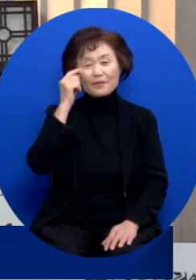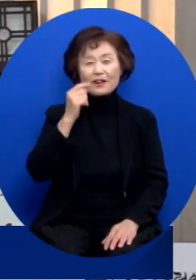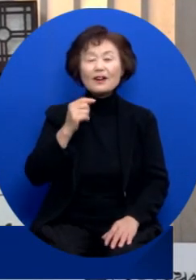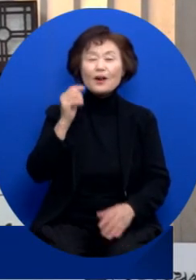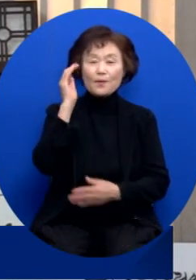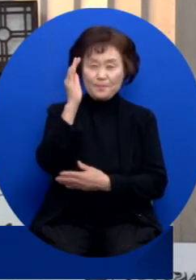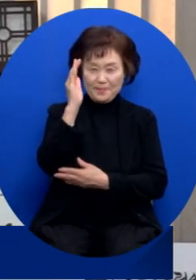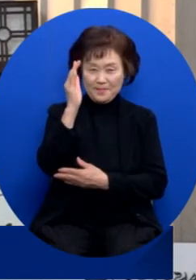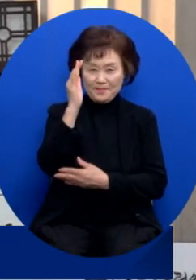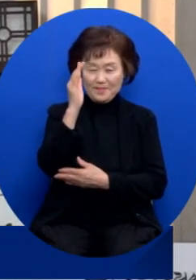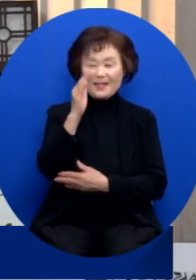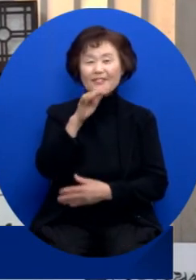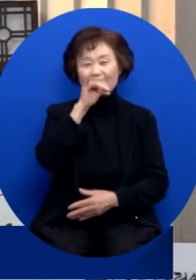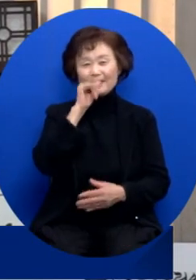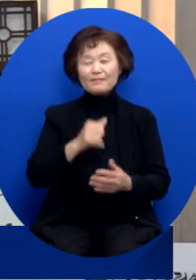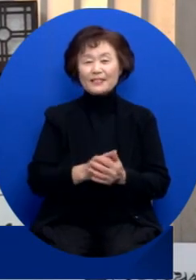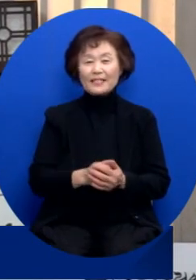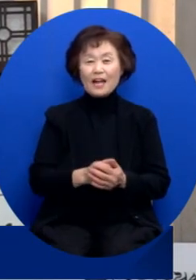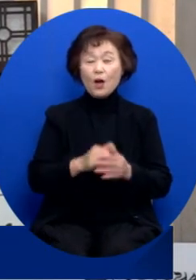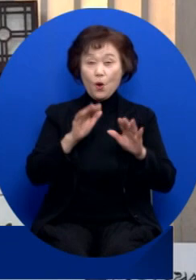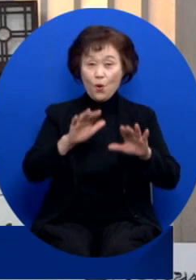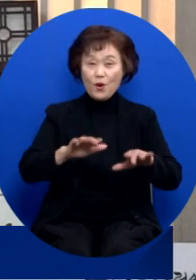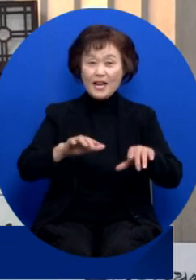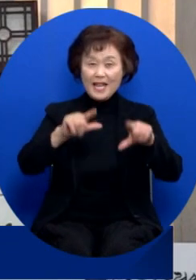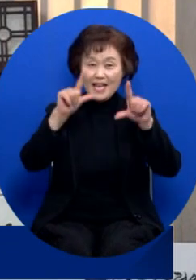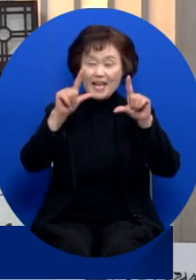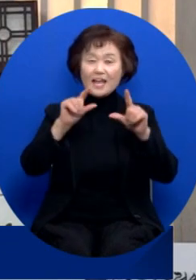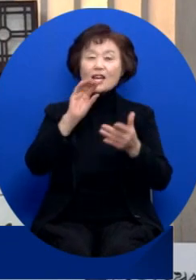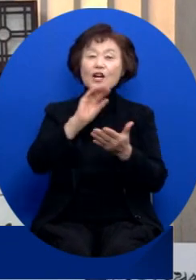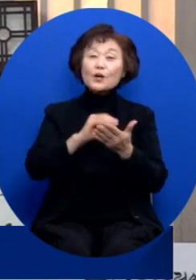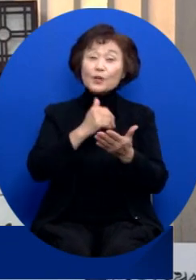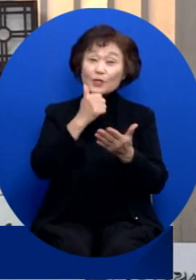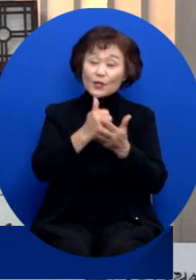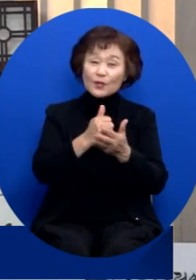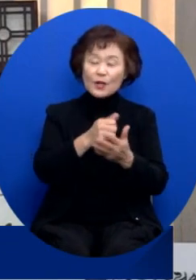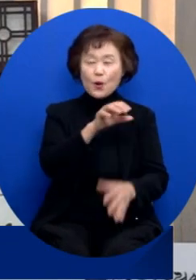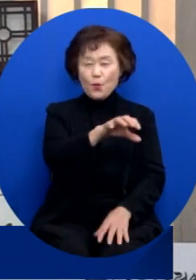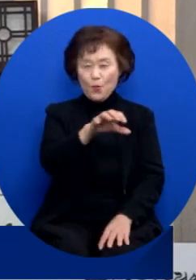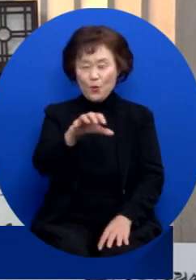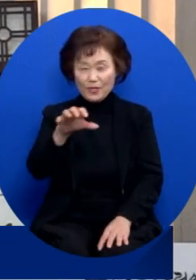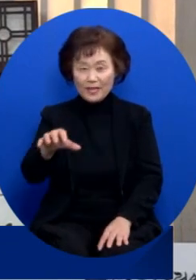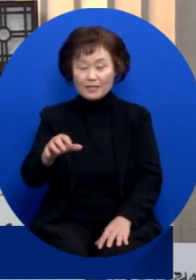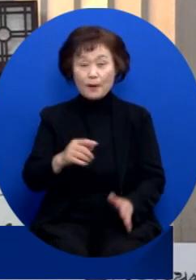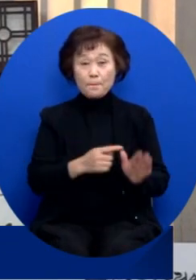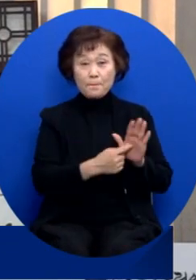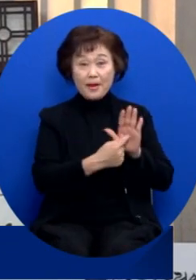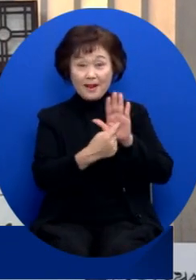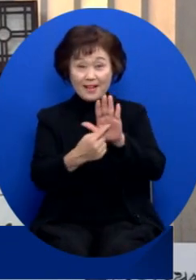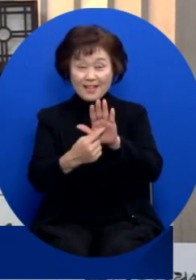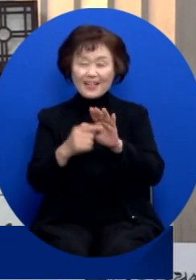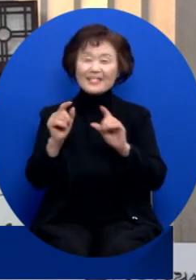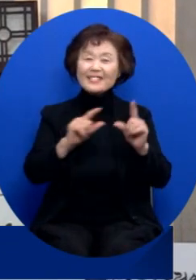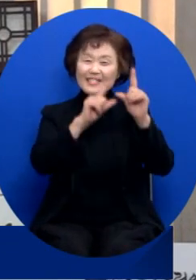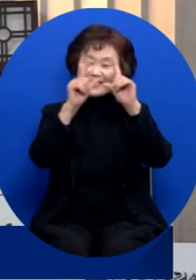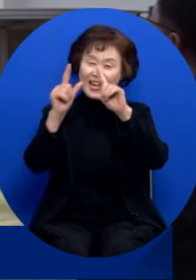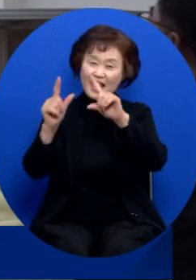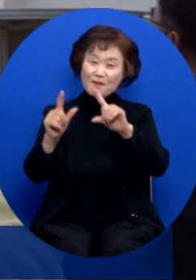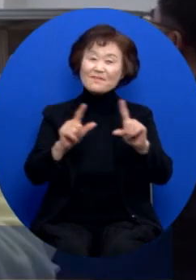제가 가지고 있는 기대입니다. 금년에 그리스도를 각 처에서 나타내는 삶을